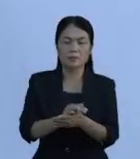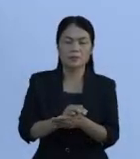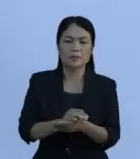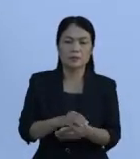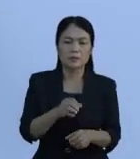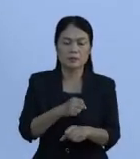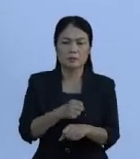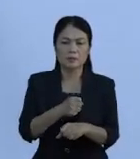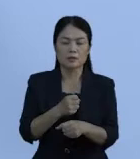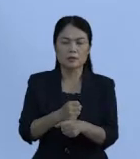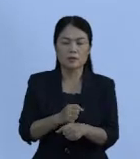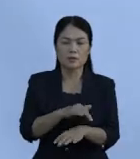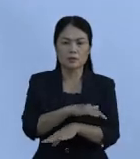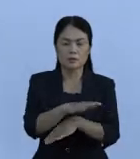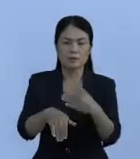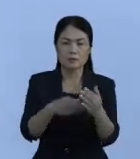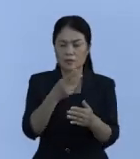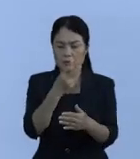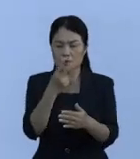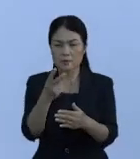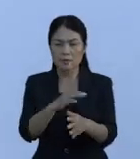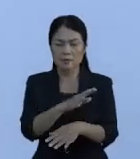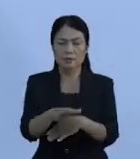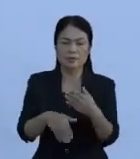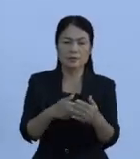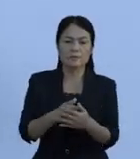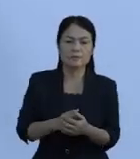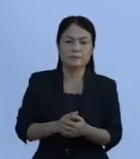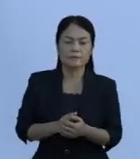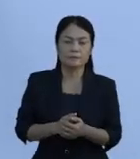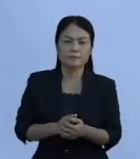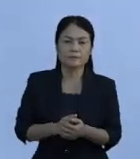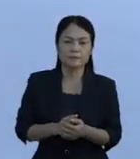nế và sân kê tổng ọc nế con và